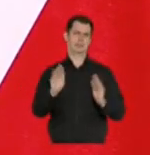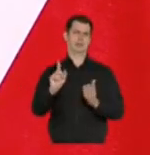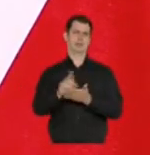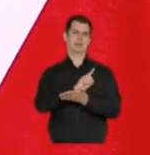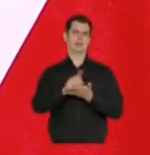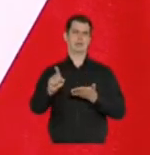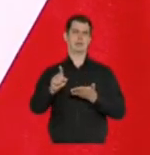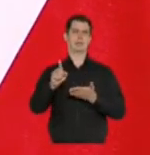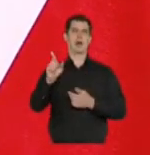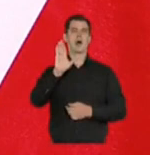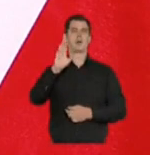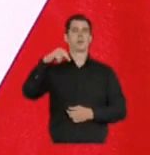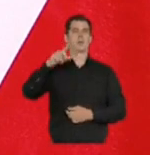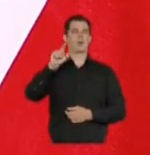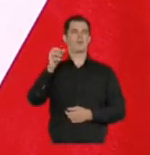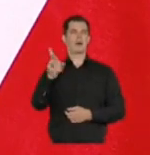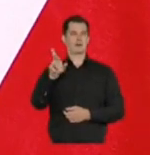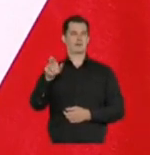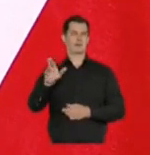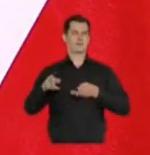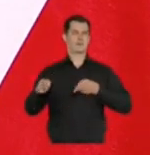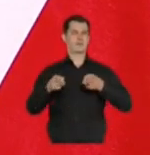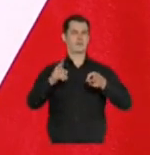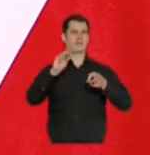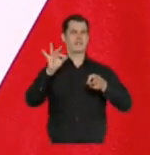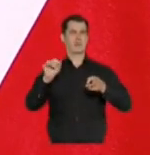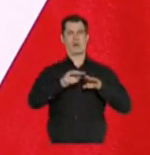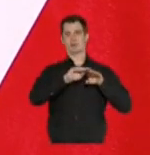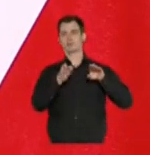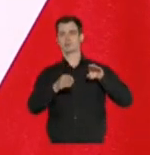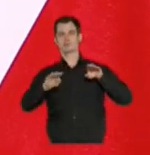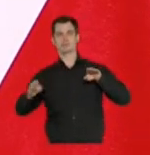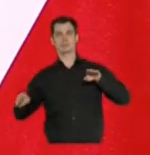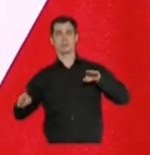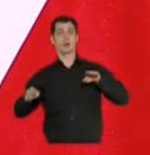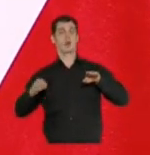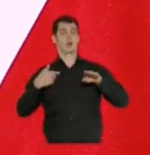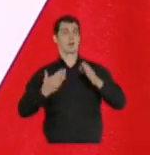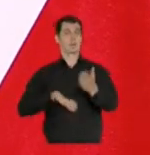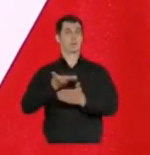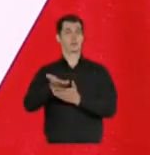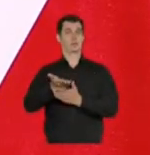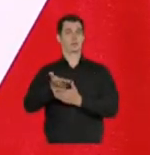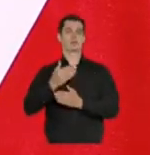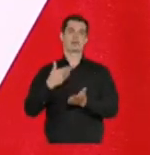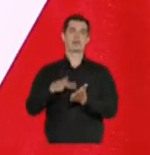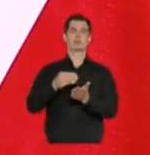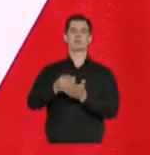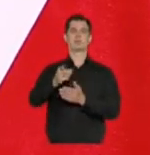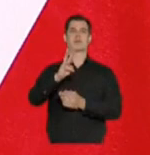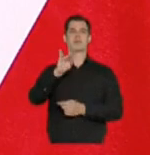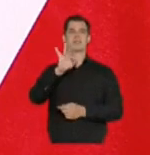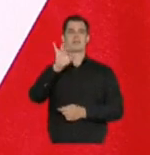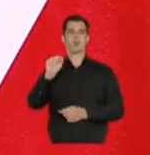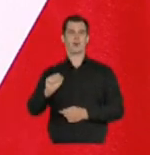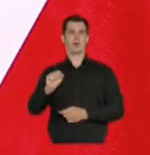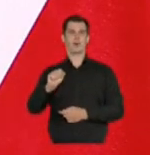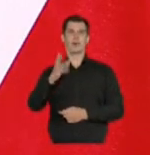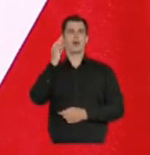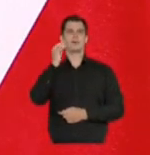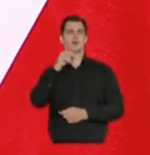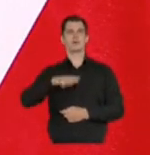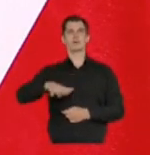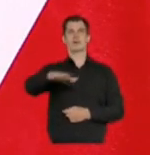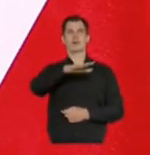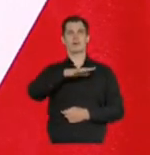samą kwestię bulwarów, to polecam Państwu przynajmniej kilka dni temu wizytę na bulwarach wiślanych i jak wyglądały